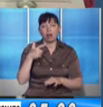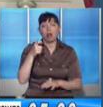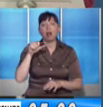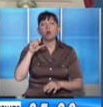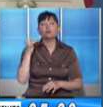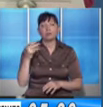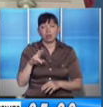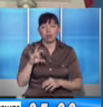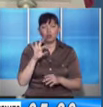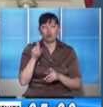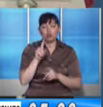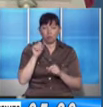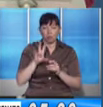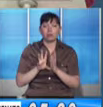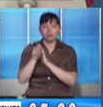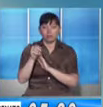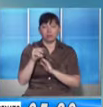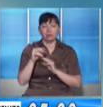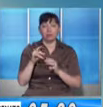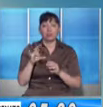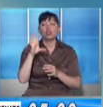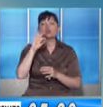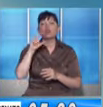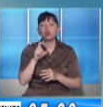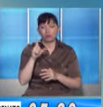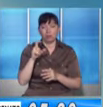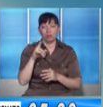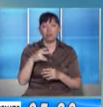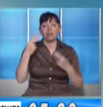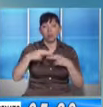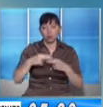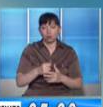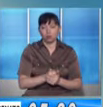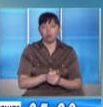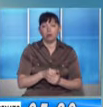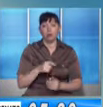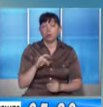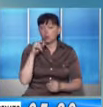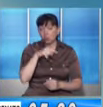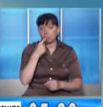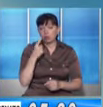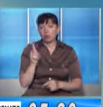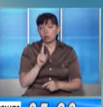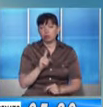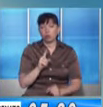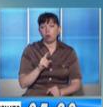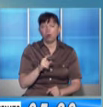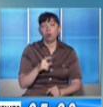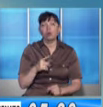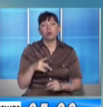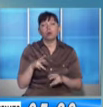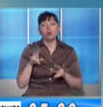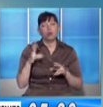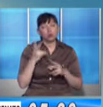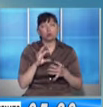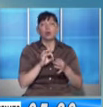la Uniunea Vamală, Rusia-Belarus. Cu 500.000 de lei din buzunarul propriu, tot atunci a declarat că urmează să denunțăm acordul